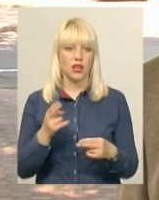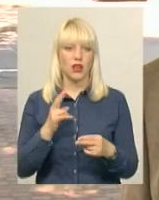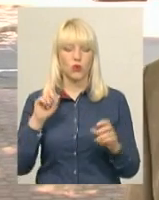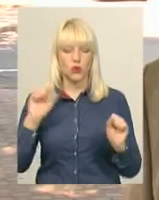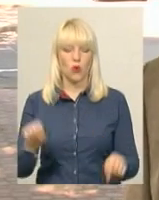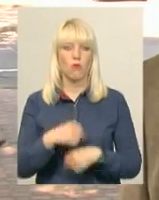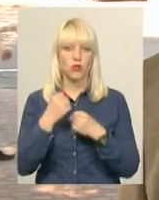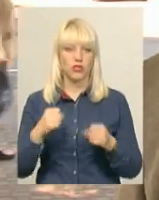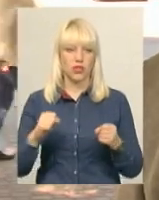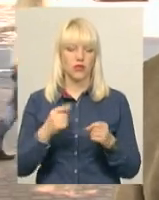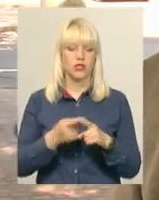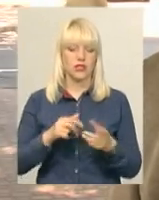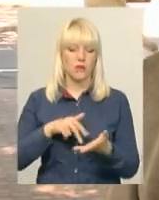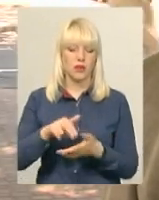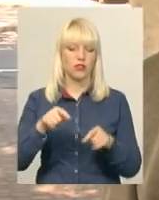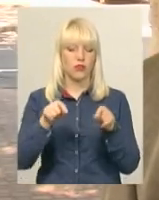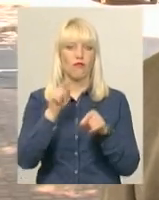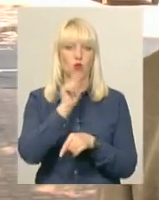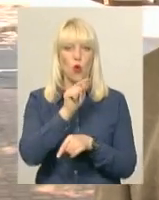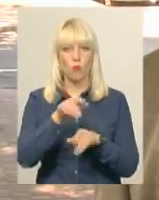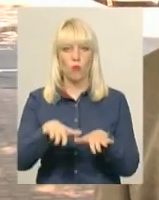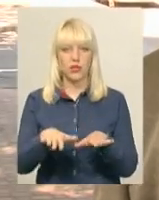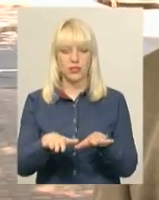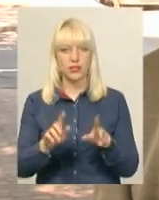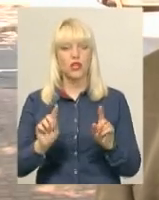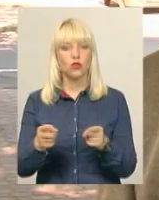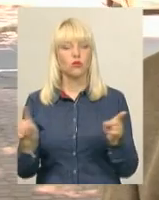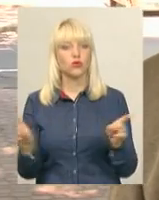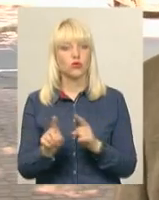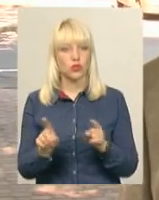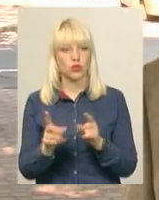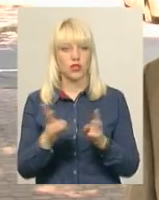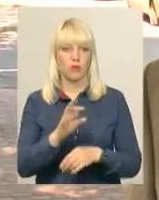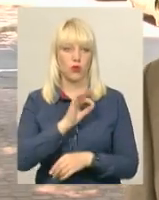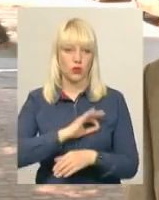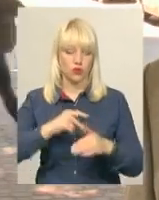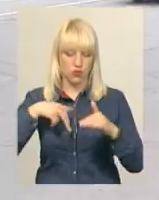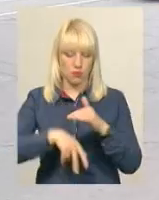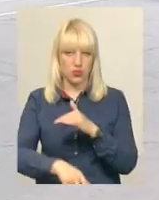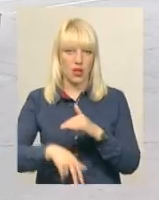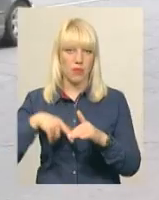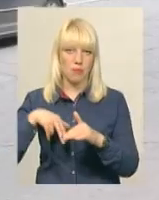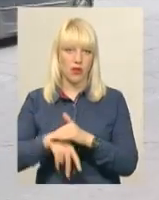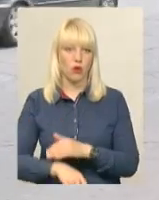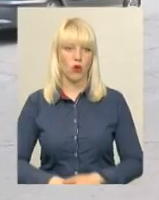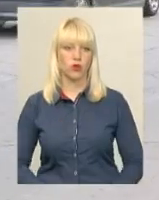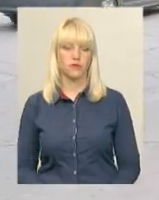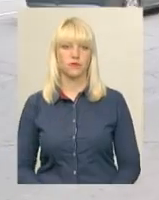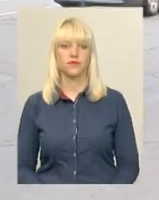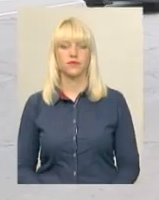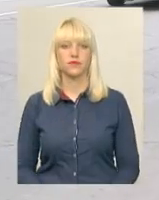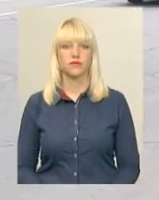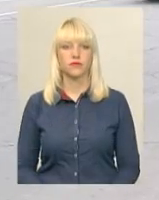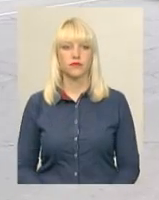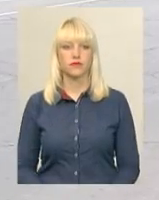унеможливити цей перехід в тому місці, тому що треба користуватись підземним переходом. Наталія Сідова, Юрій Чорний,